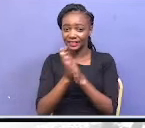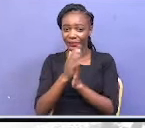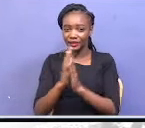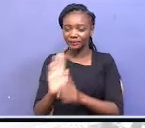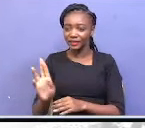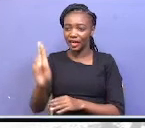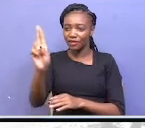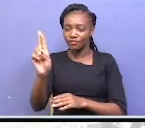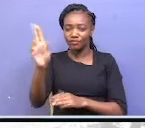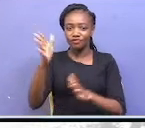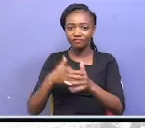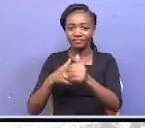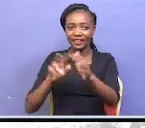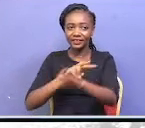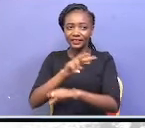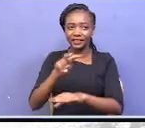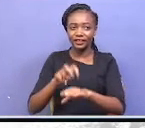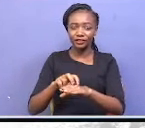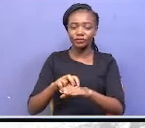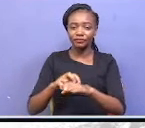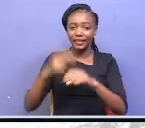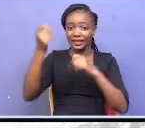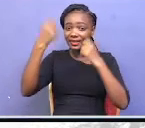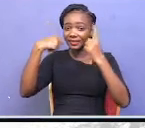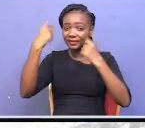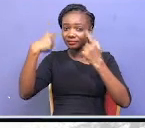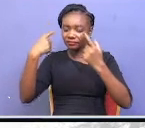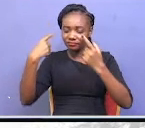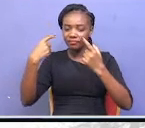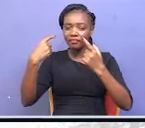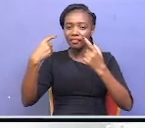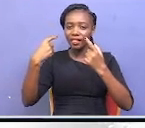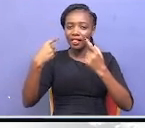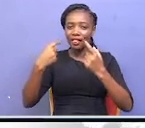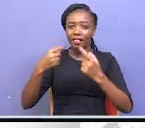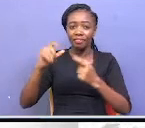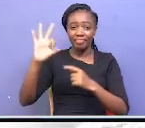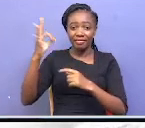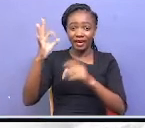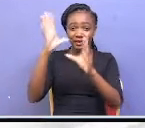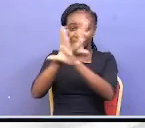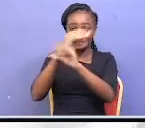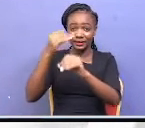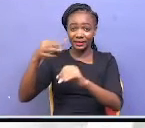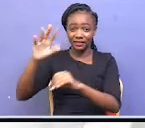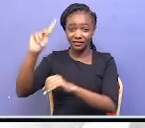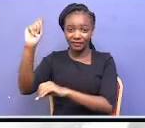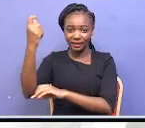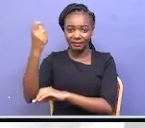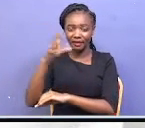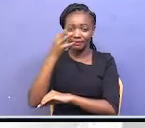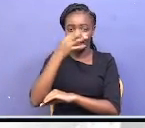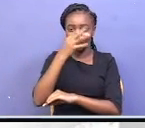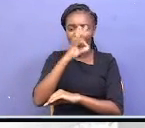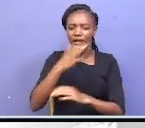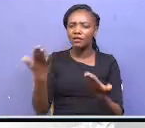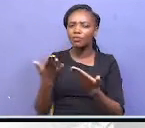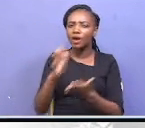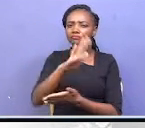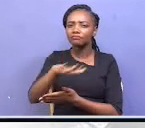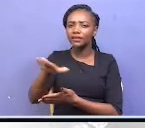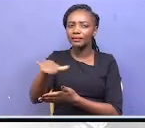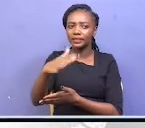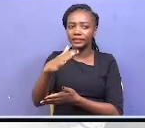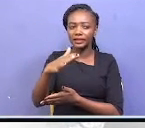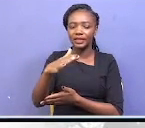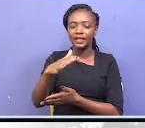Aongoza taifa katika hafla ya kuomboleza rais wa tatu wa taifa hili hayati mzee Kibaki katika majengo ya bunge la